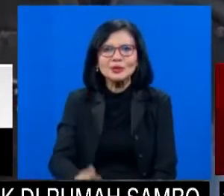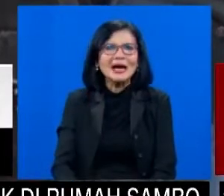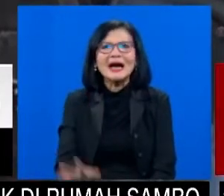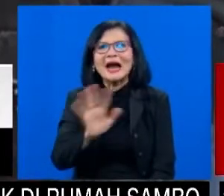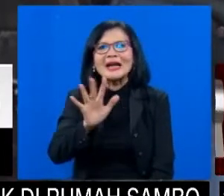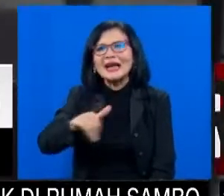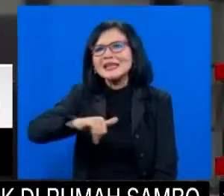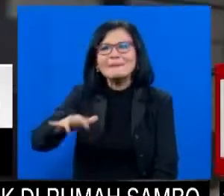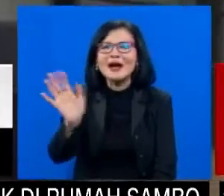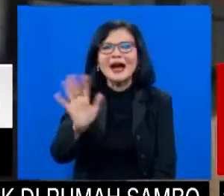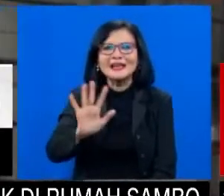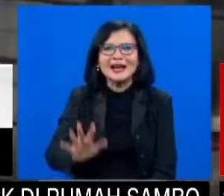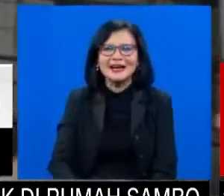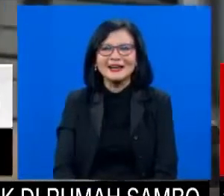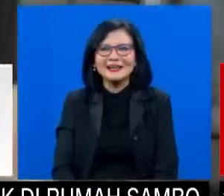nyamain kayak gitu.